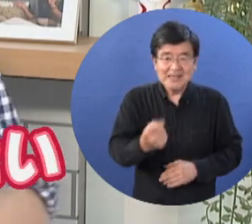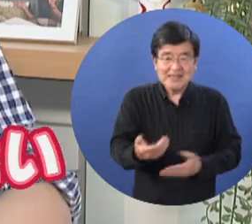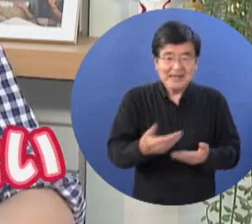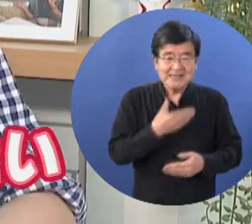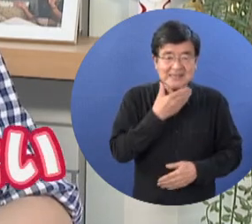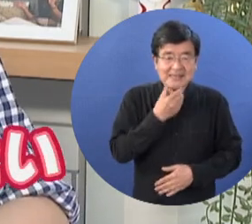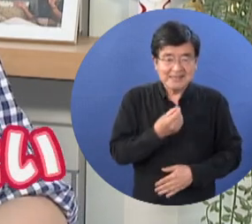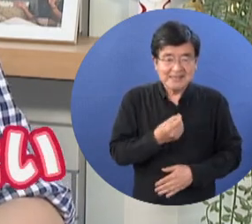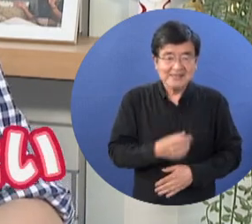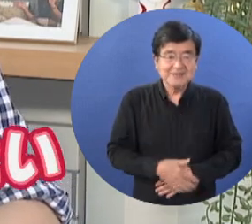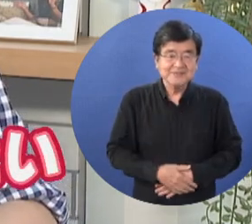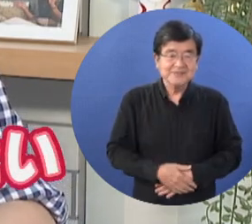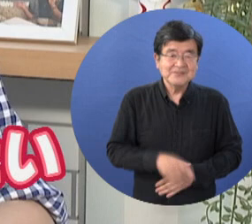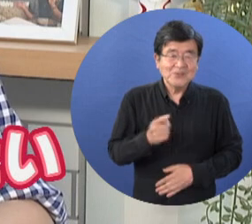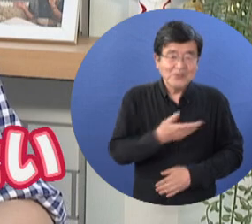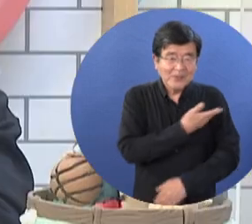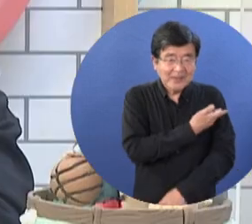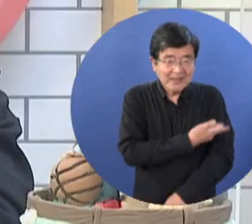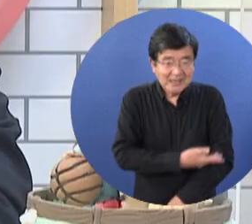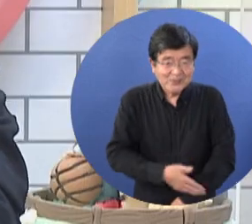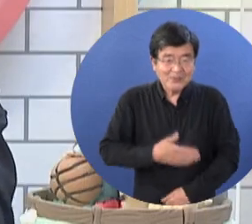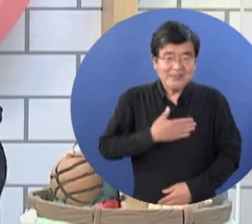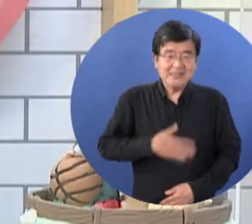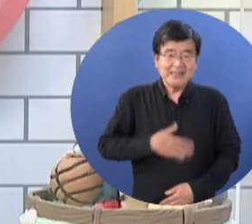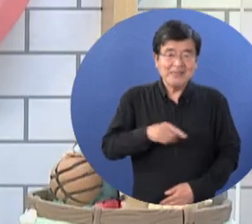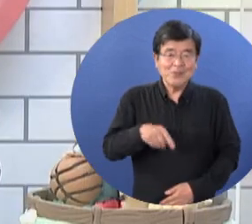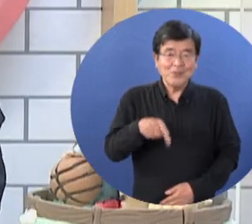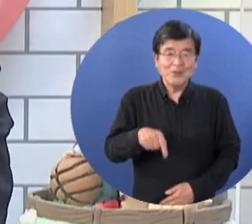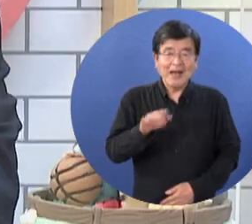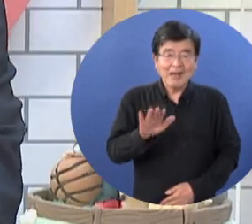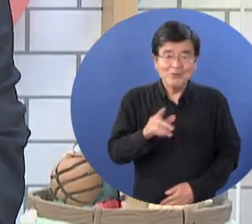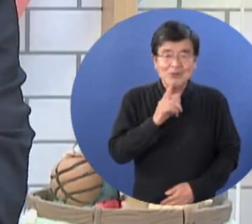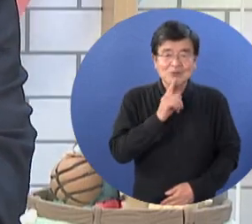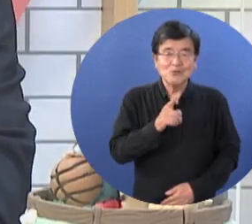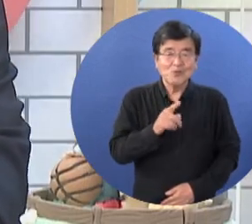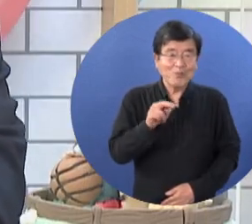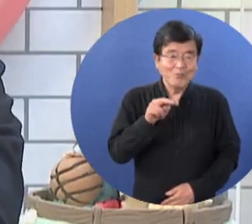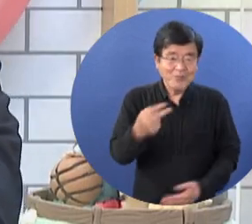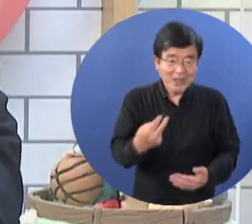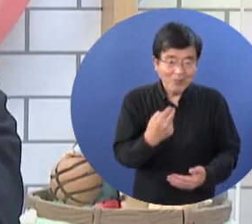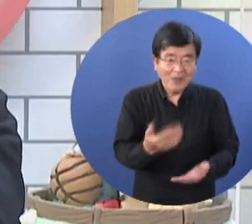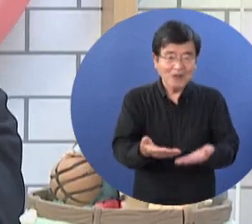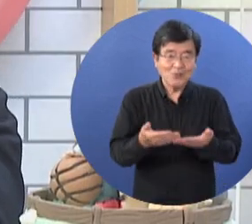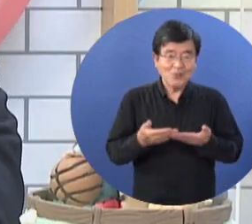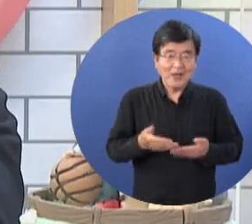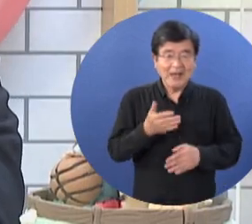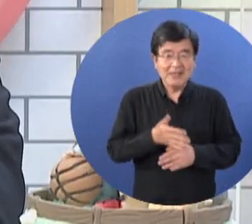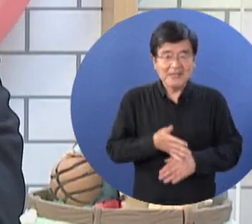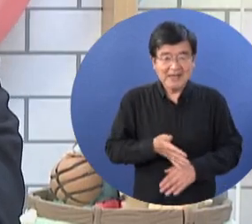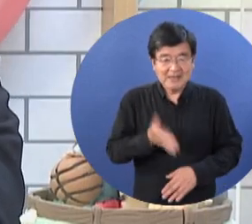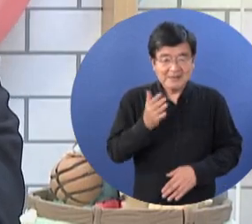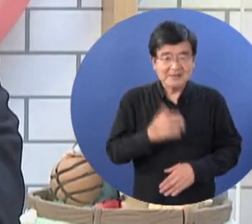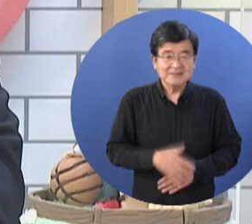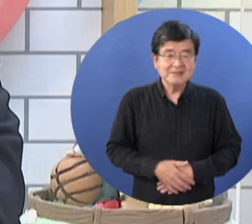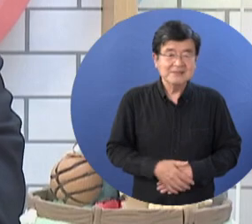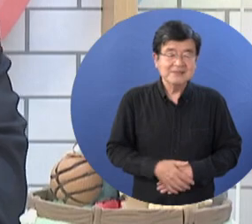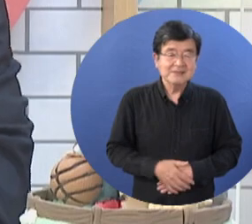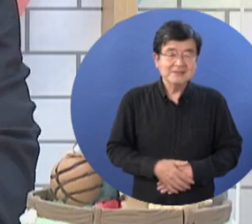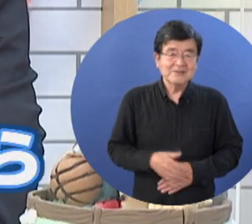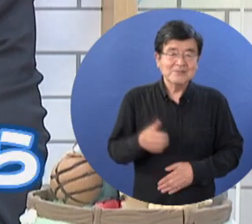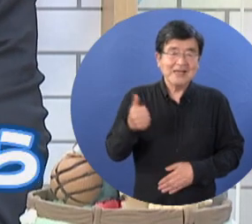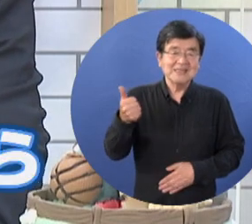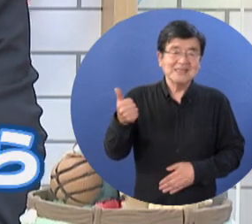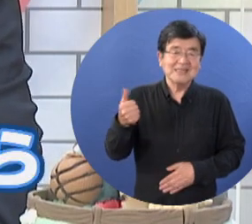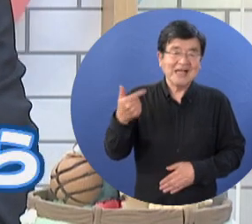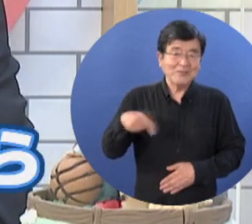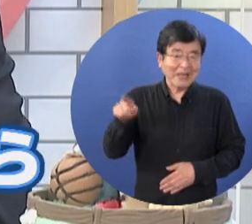ントに見に行っていただきたいですよ ね、 いや ね、このいきさつを知って今ここにあるっていうのを見てもらうとまたありがたみが、はい、うん、はい、でもあの